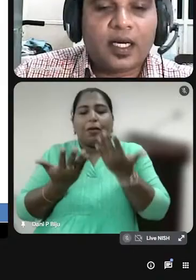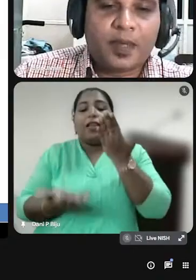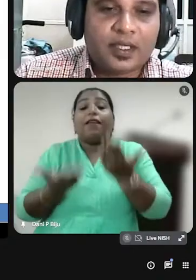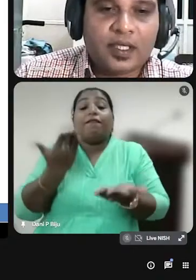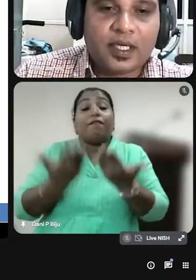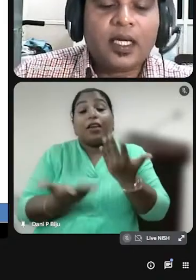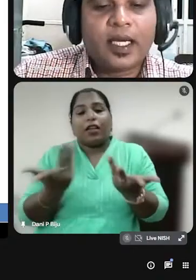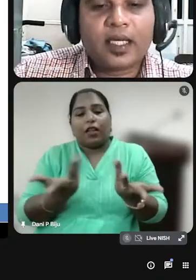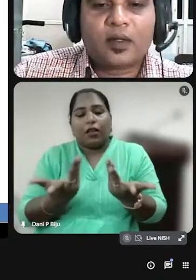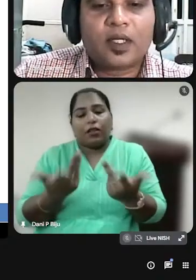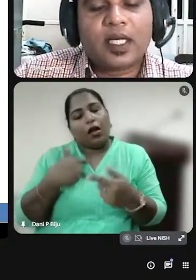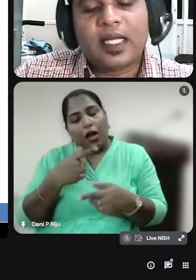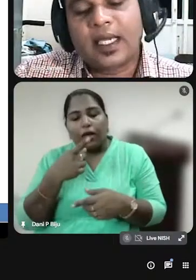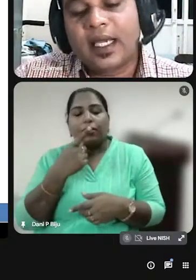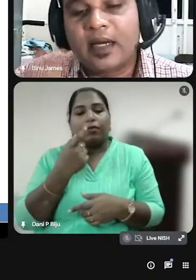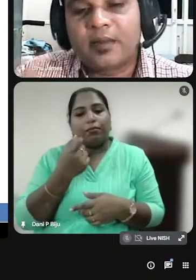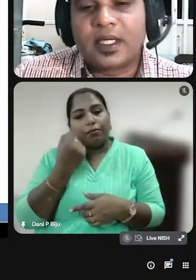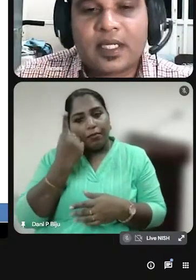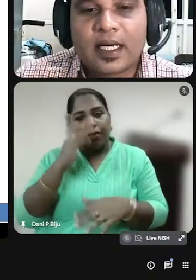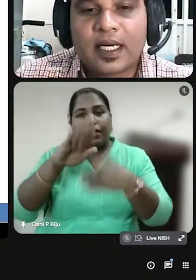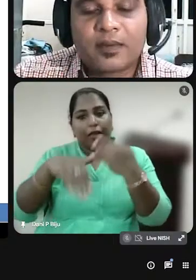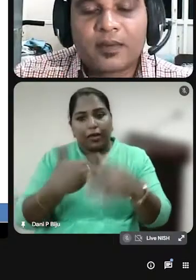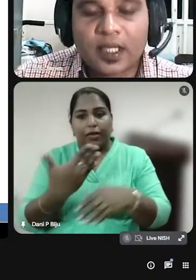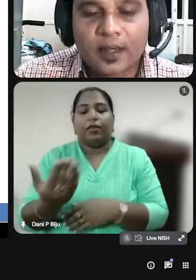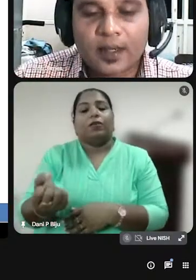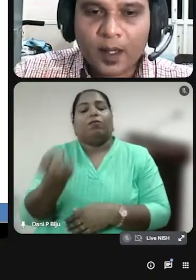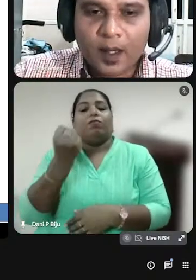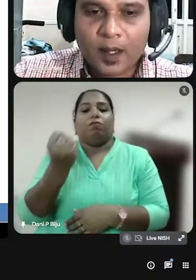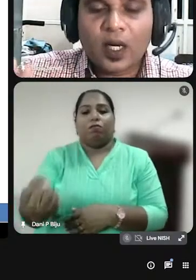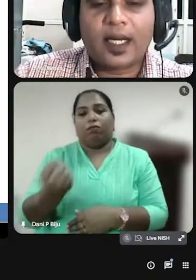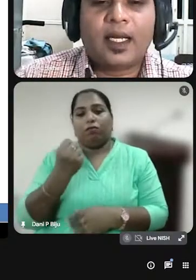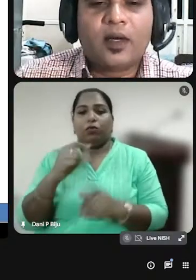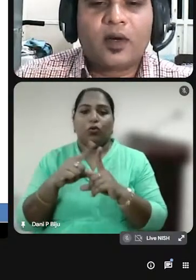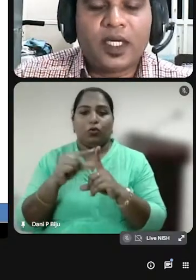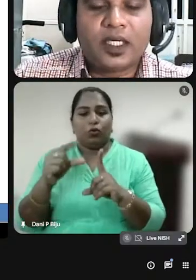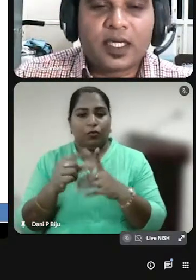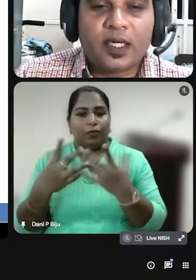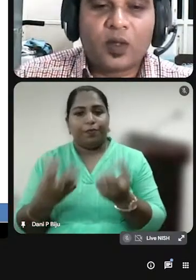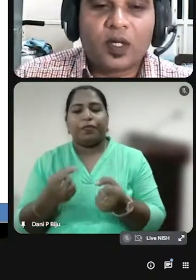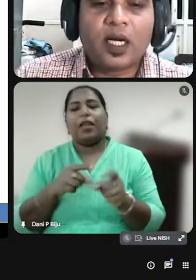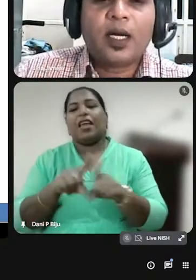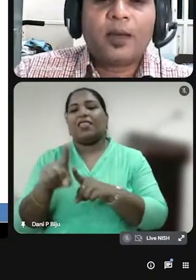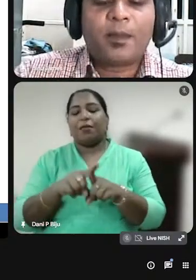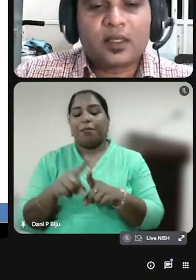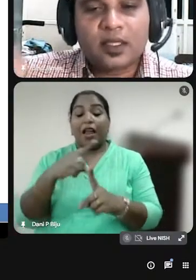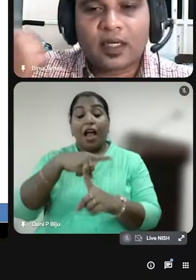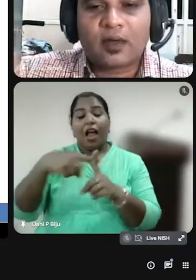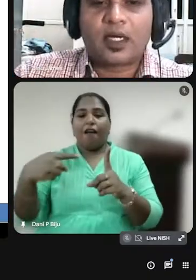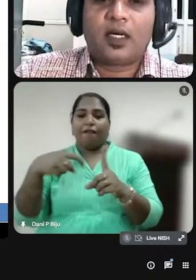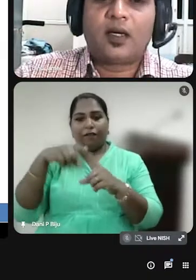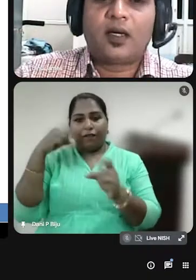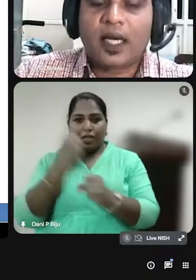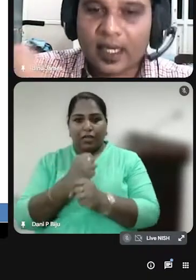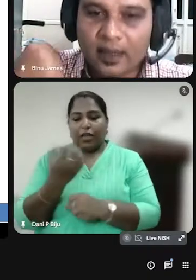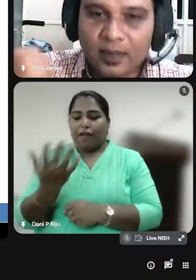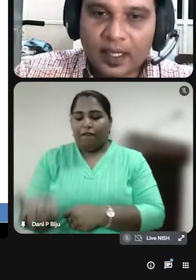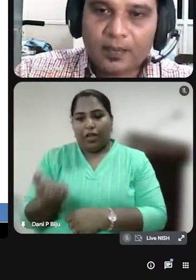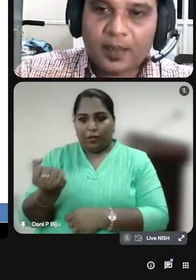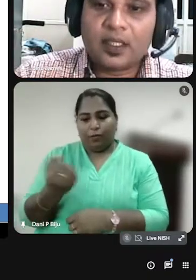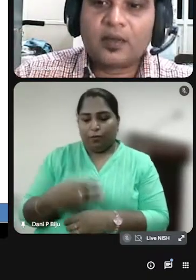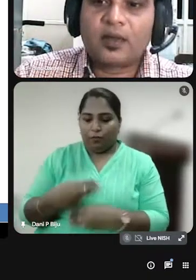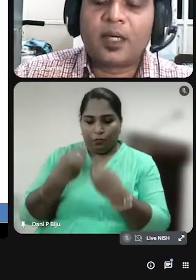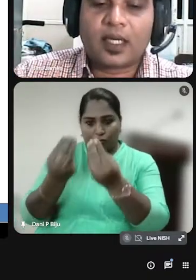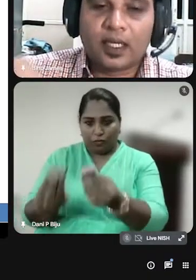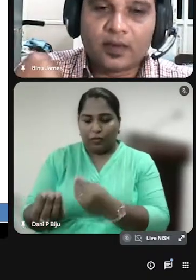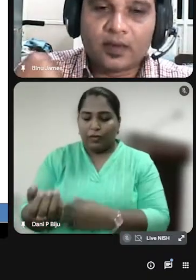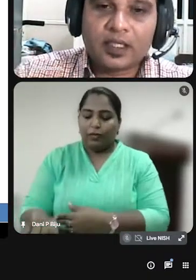ആണ് എടുക്കാൻ പറ്റുക എന്നുള്ളത് അത് എങ്ങനെ മനസ്സിലാക്കാം എന്ന് പറഞ്ഞാൽ, ഒരു 1/2 കിലോയുടെ വെയിറ്റ് കൈ കൊടുക്കുക, 10 തവണ അനക്കാൻ പറയുക,